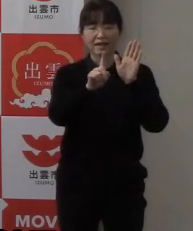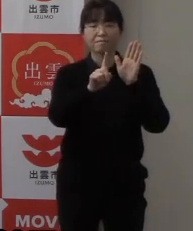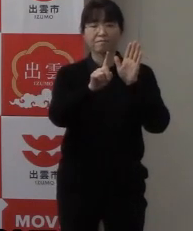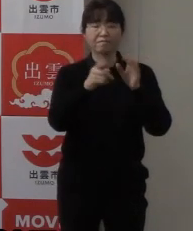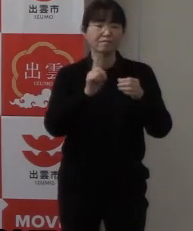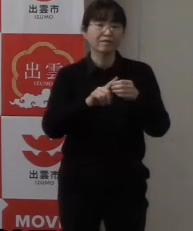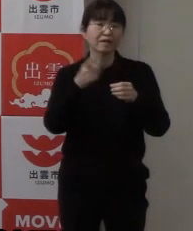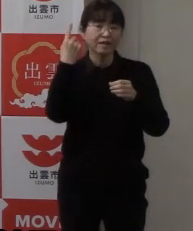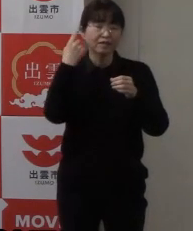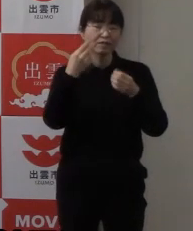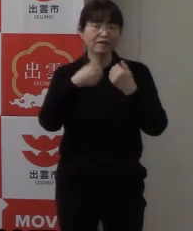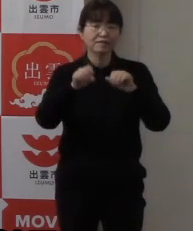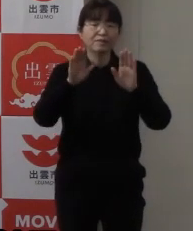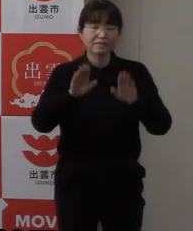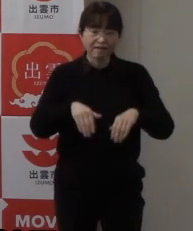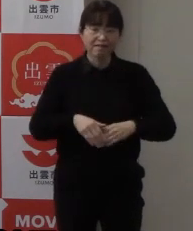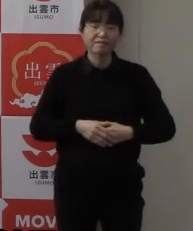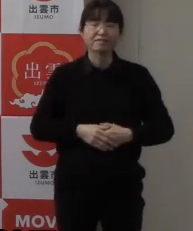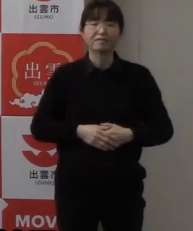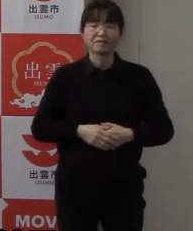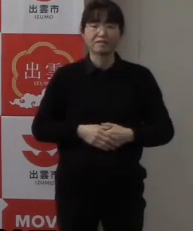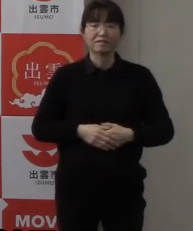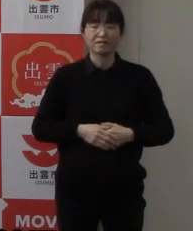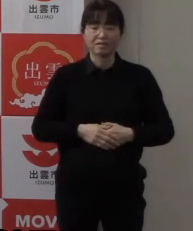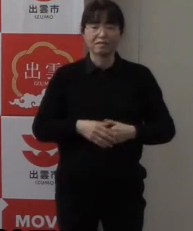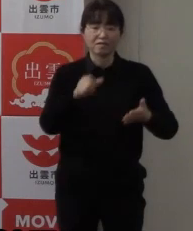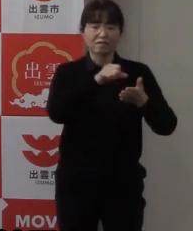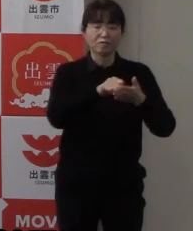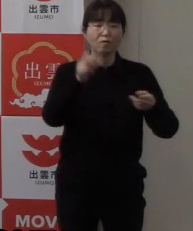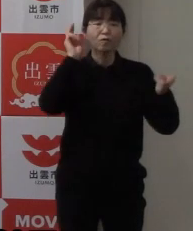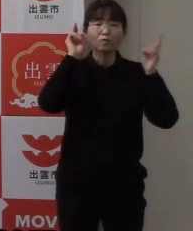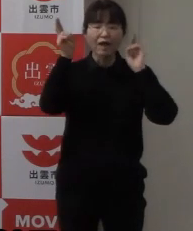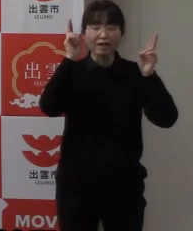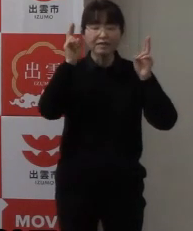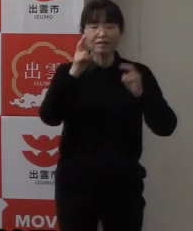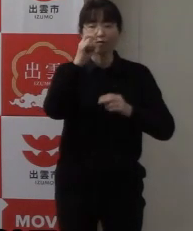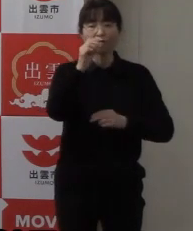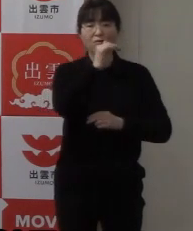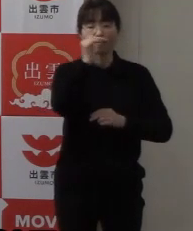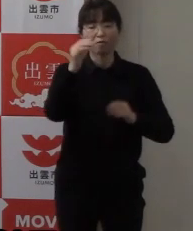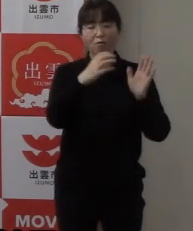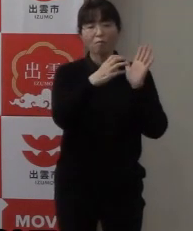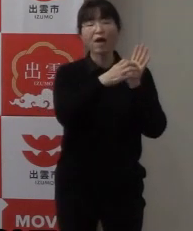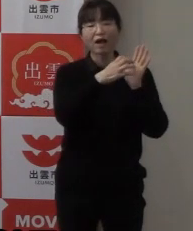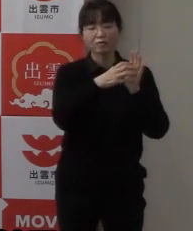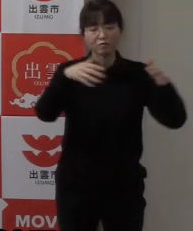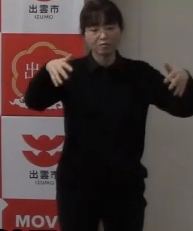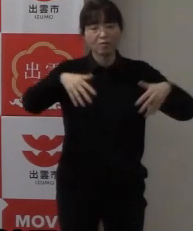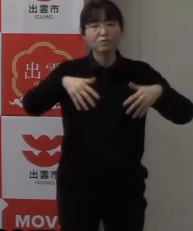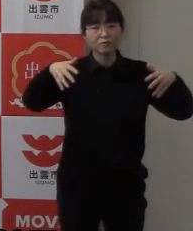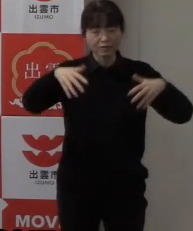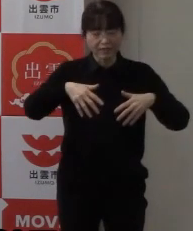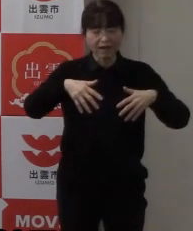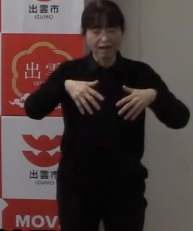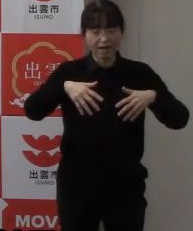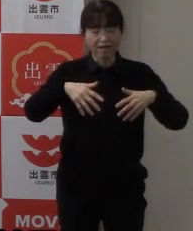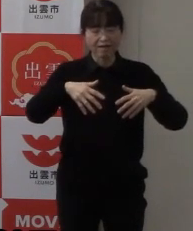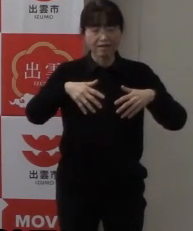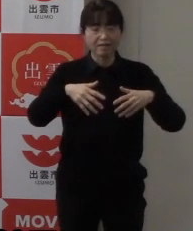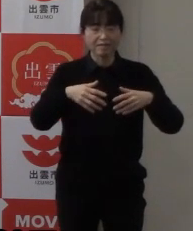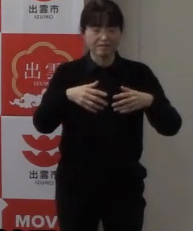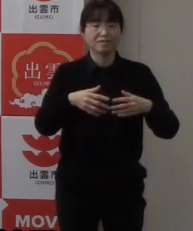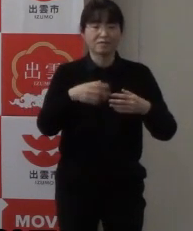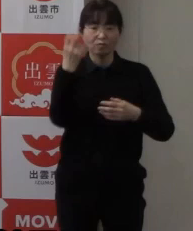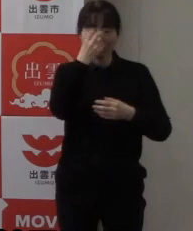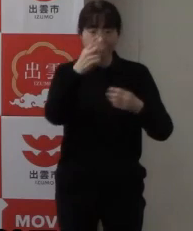昨年行ったところでありまして、この登録企業のロゴマークを募集したところ、その審査結果についてお伝え